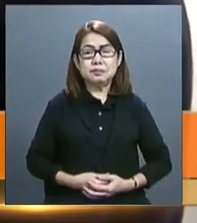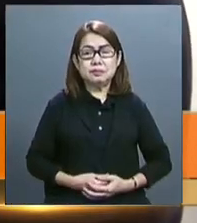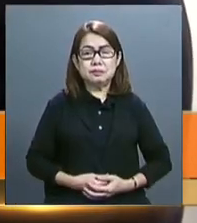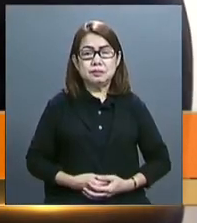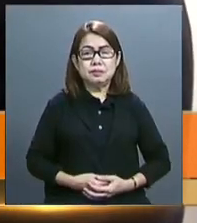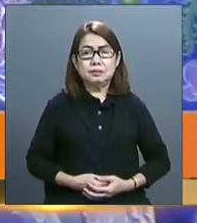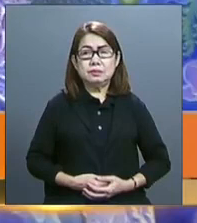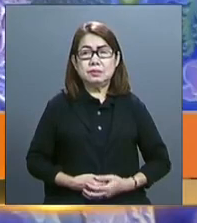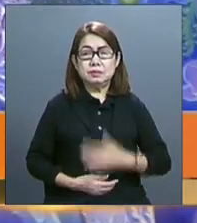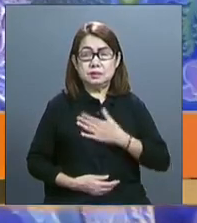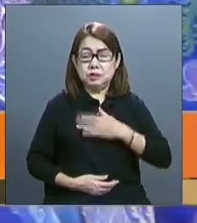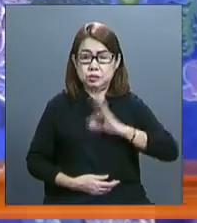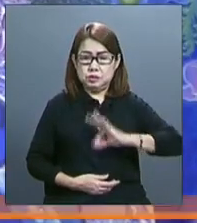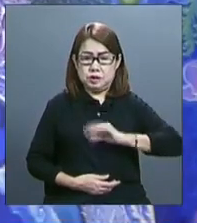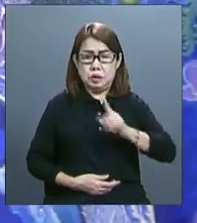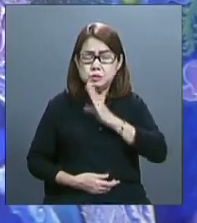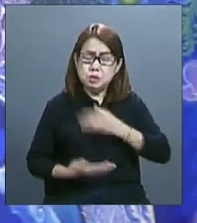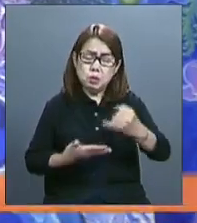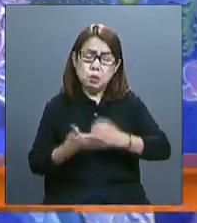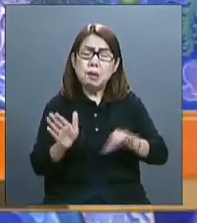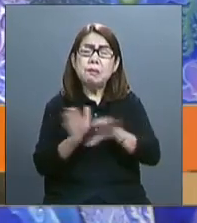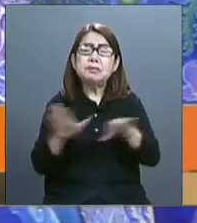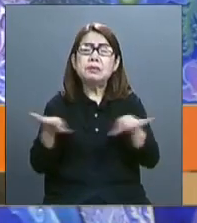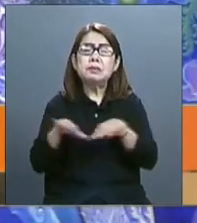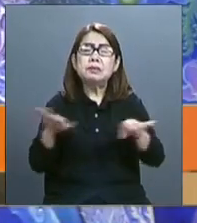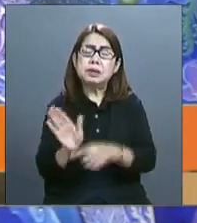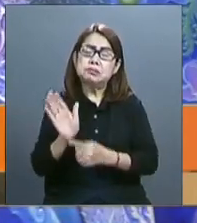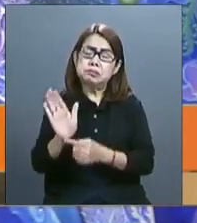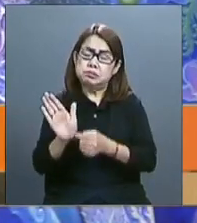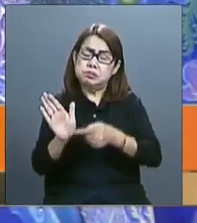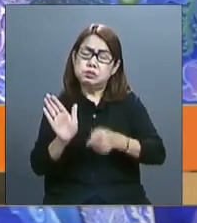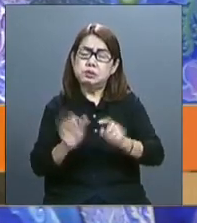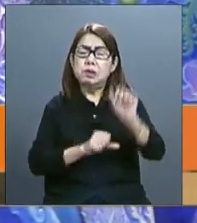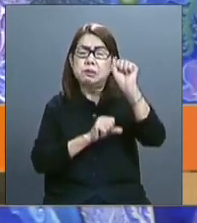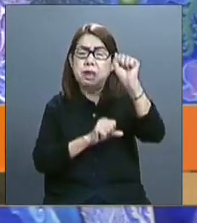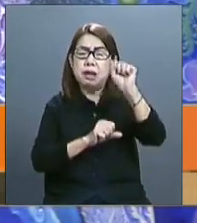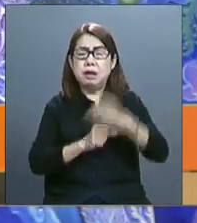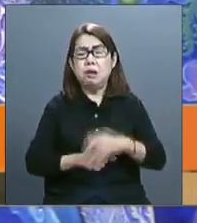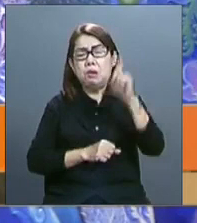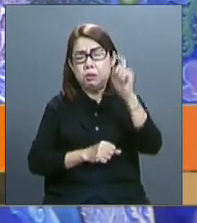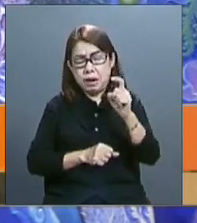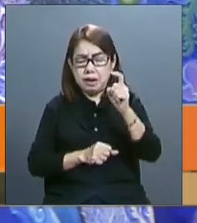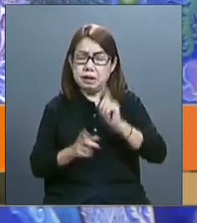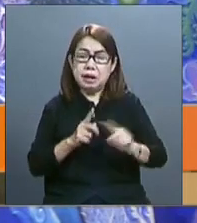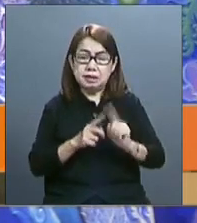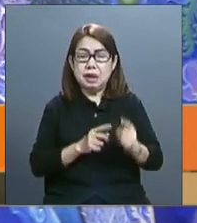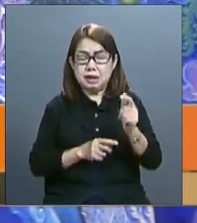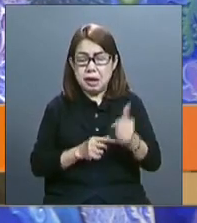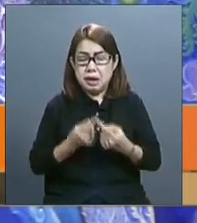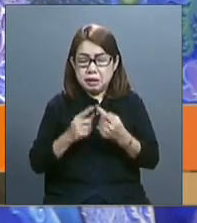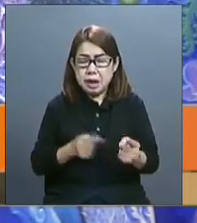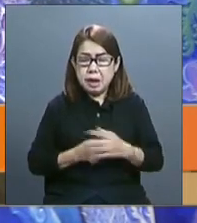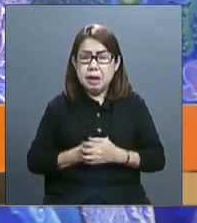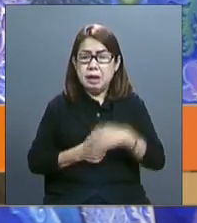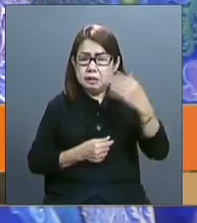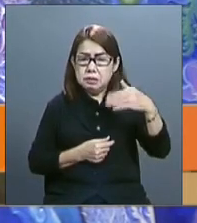ผมเริ่มรู้สึกว่าถ้าเราวาดรูปเฉยๆเนี่ยเราก็ได้แค่รูปวาดไว้ประดับไว้ทำอย่างอื่นมากมายแต่สิ่งหนึ่งที่มันจะเลือนห